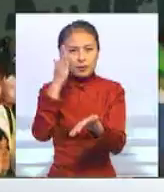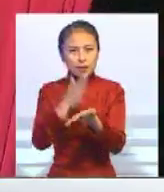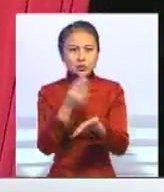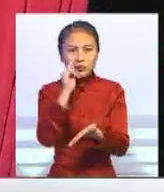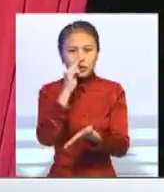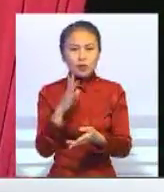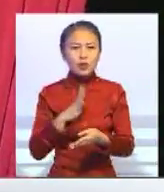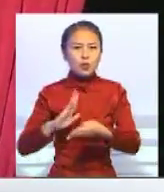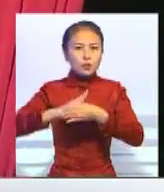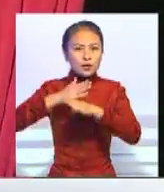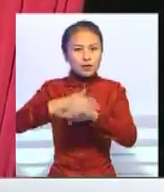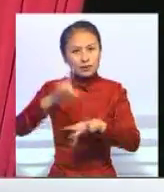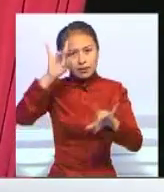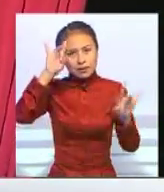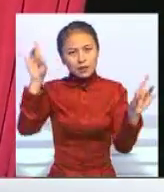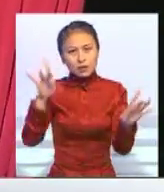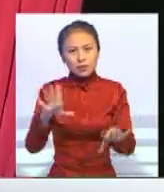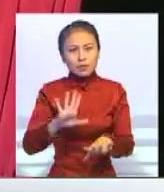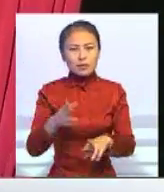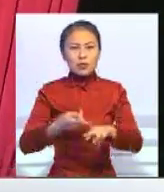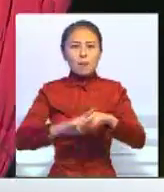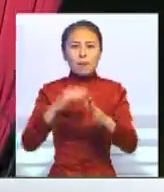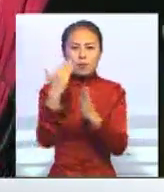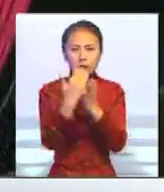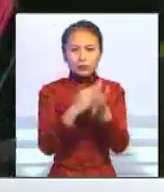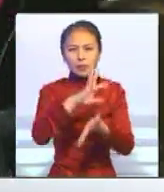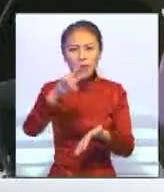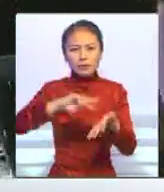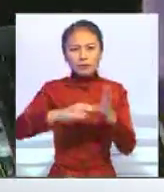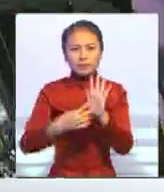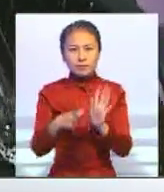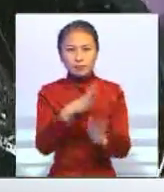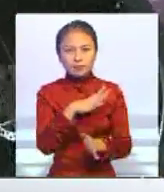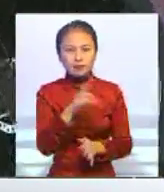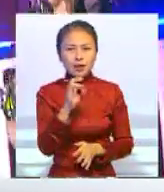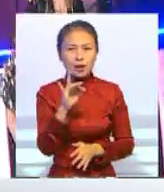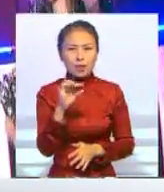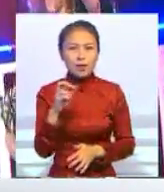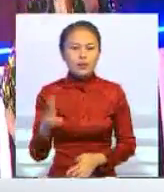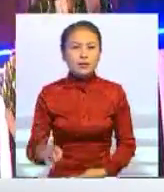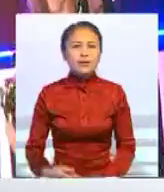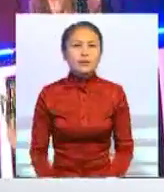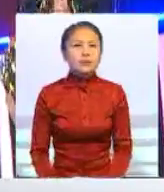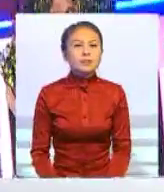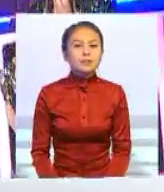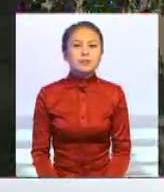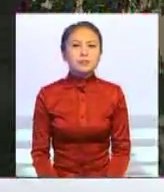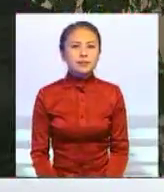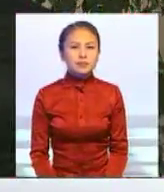отыр. Шымкентке келуімізде кездейсоқ емес, дейді жүргізушілер Марат пен Ерке Бұлан.